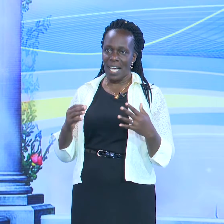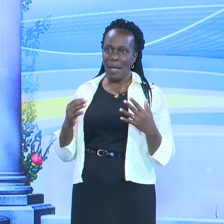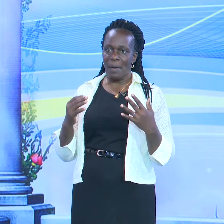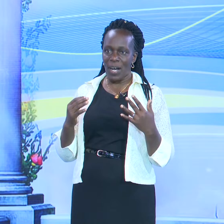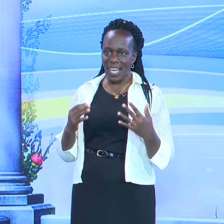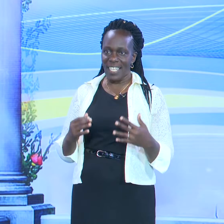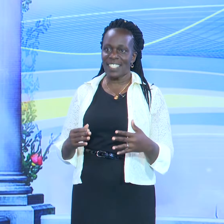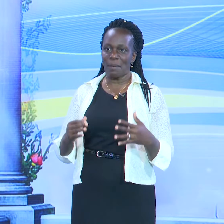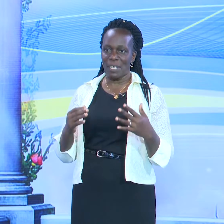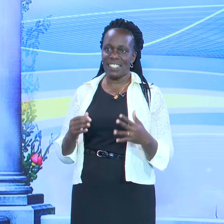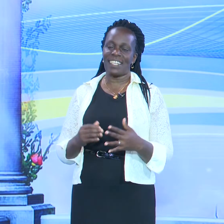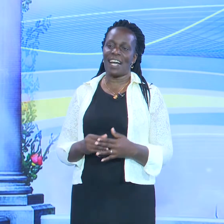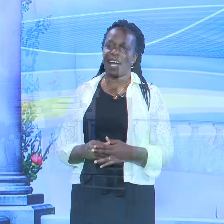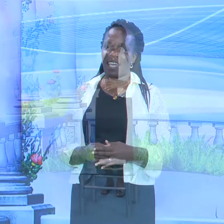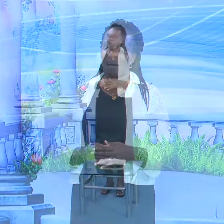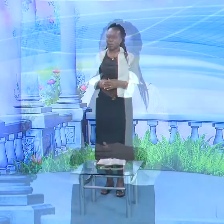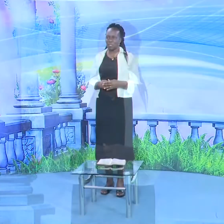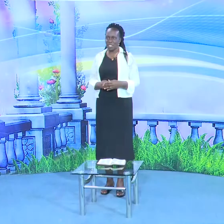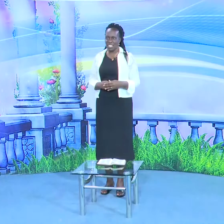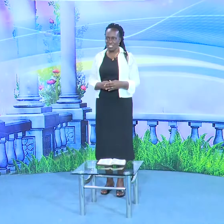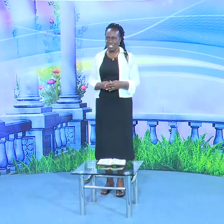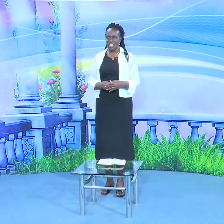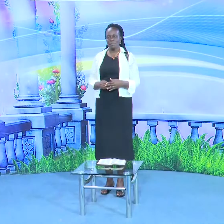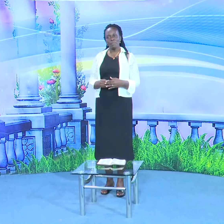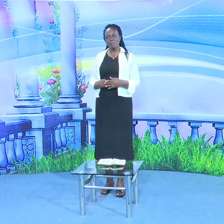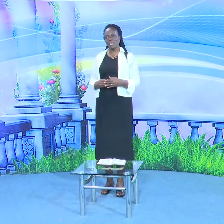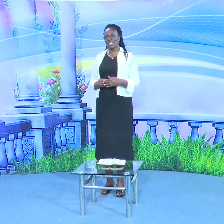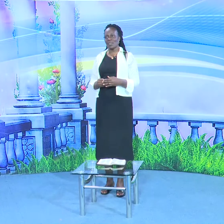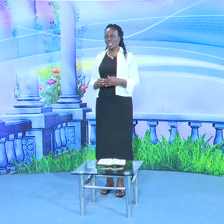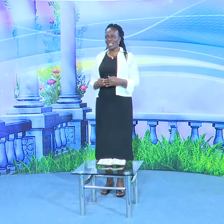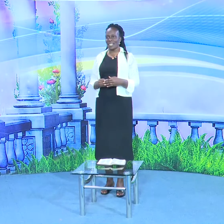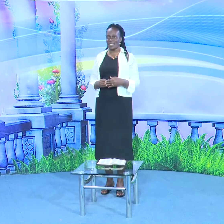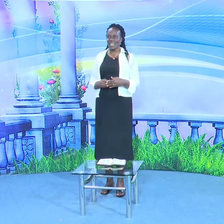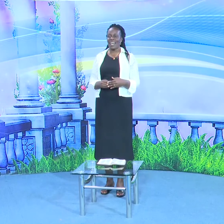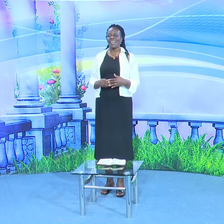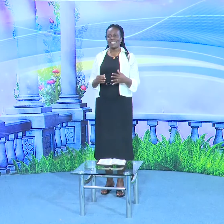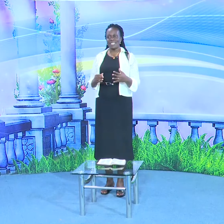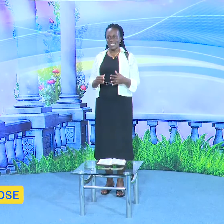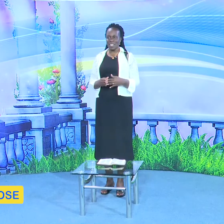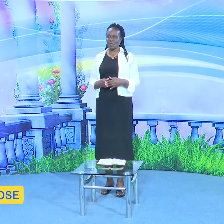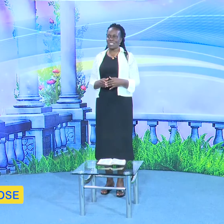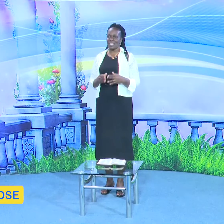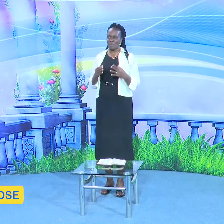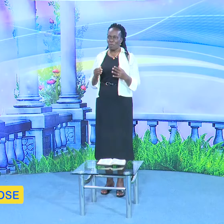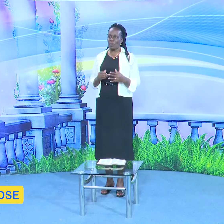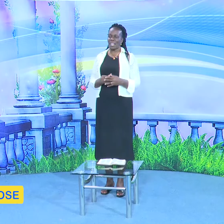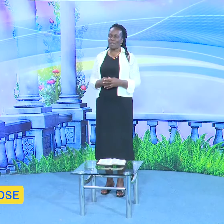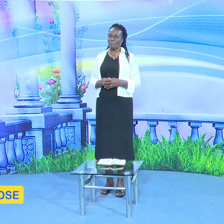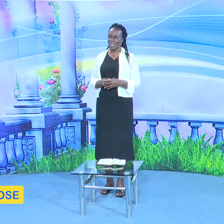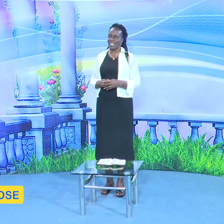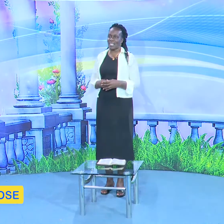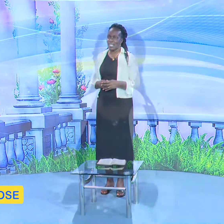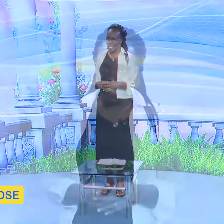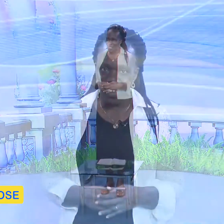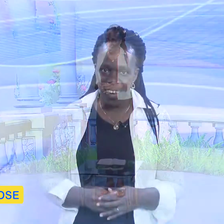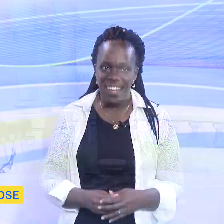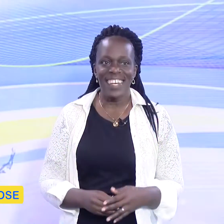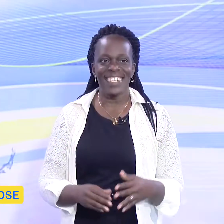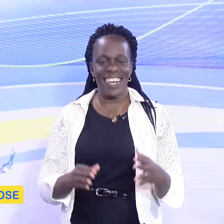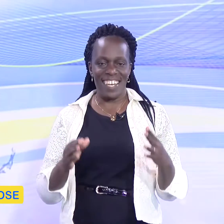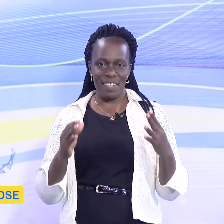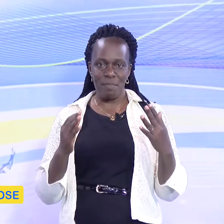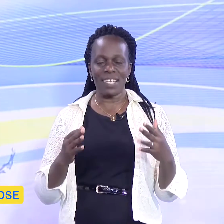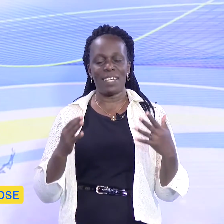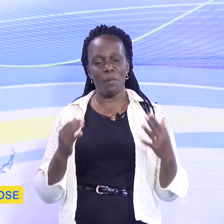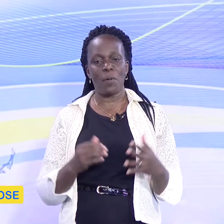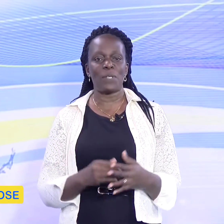katika wakati na majira haya ambayo tunaishi. Mimi ambaye ninawaelekeza ni Teacher Rose, na nimeokoka na mpenda Kristo